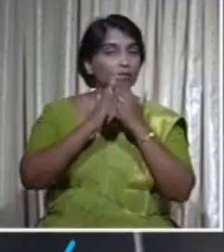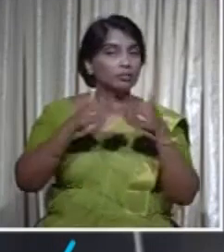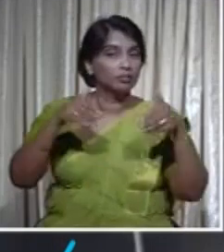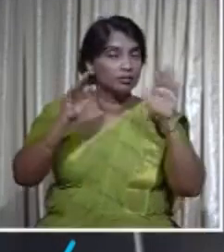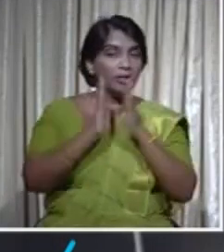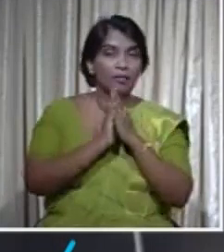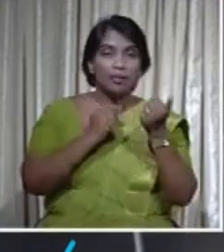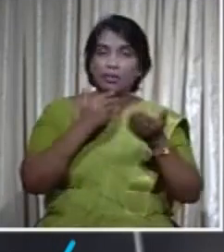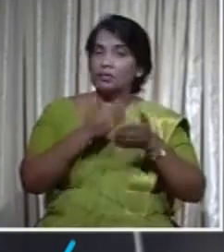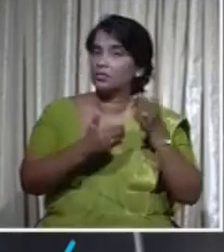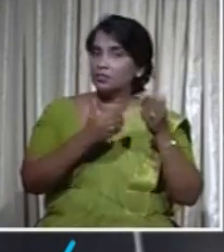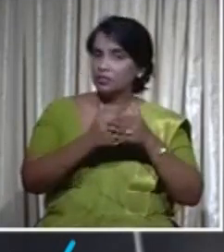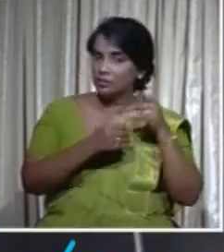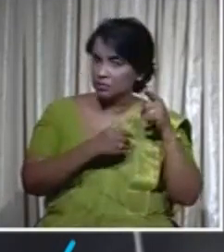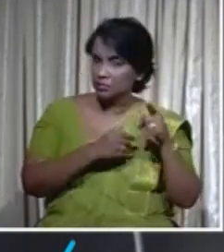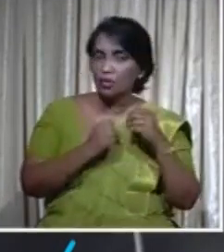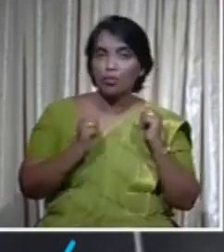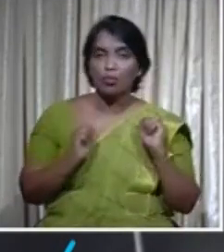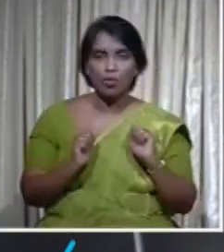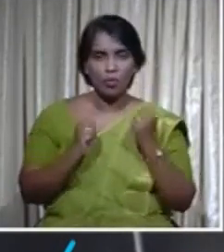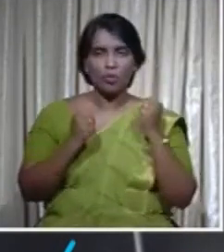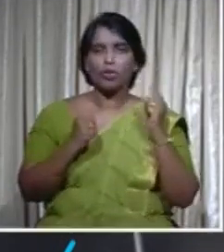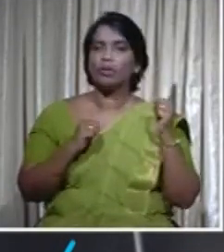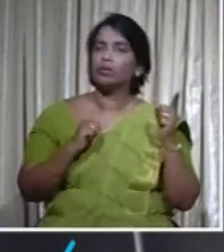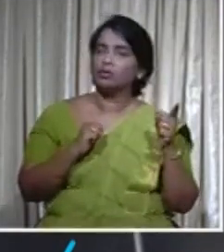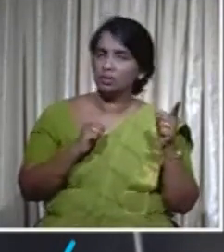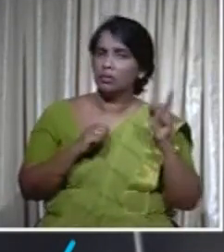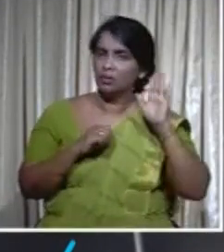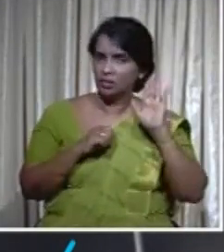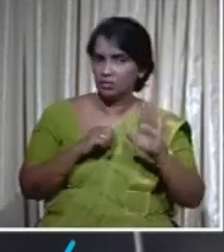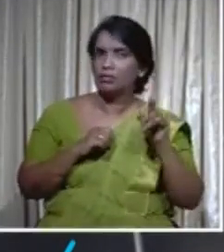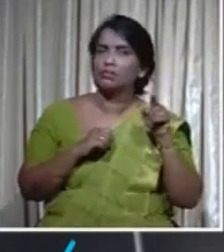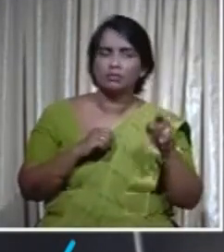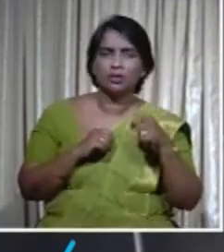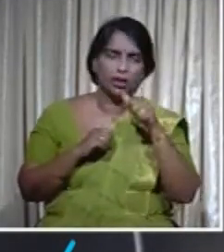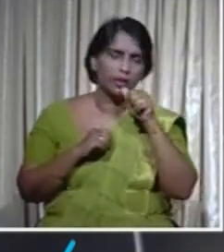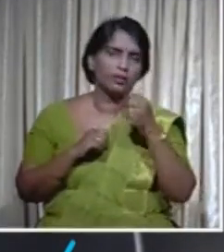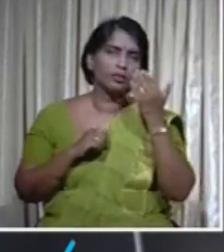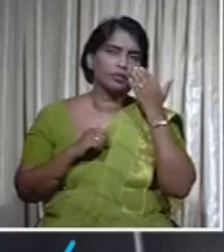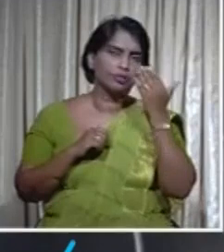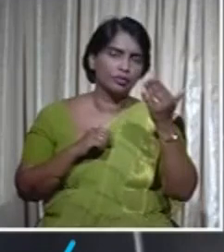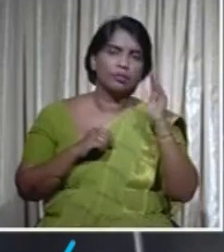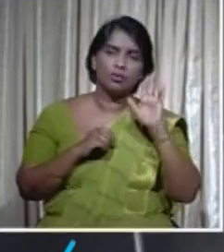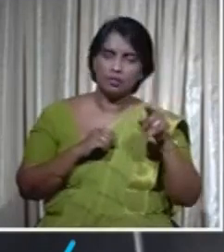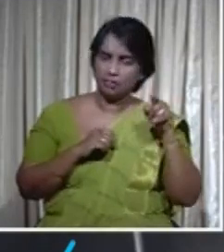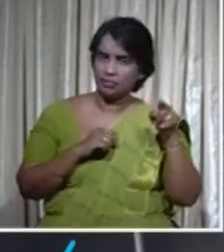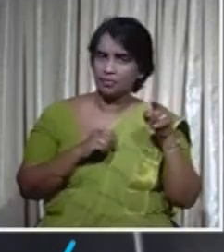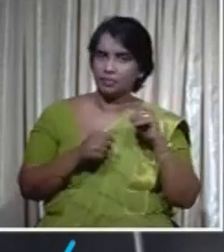முயற்சியை மேற்கொள்ள போகிறது என்பது திட்ட தெளிவான ஒரு விடயமாக இந்த விடயத்திலே